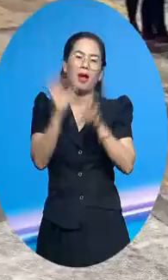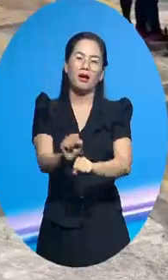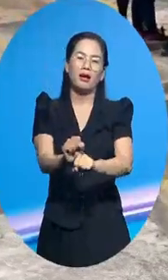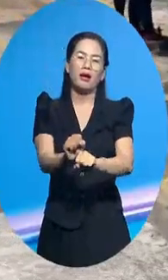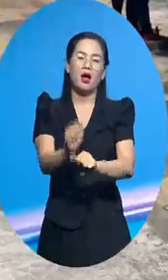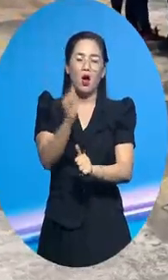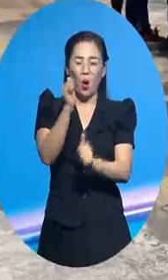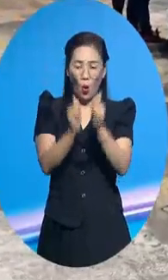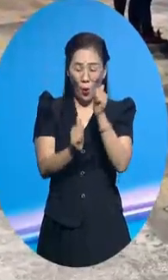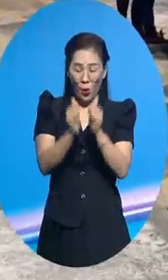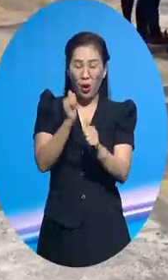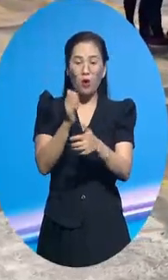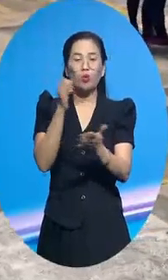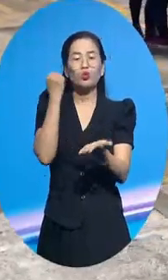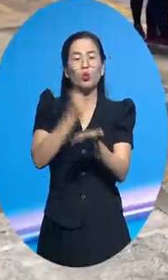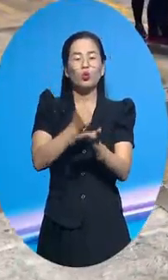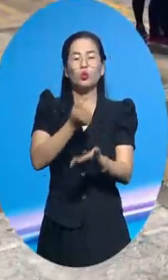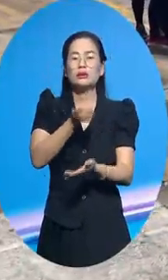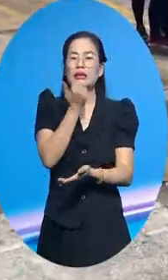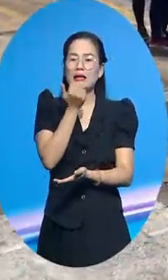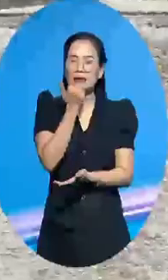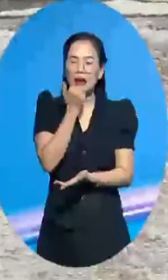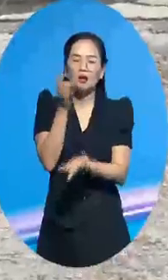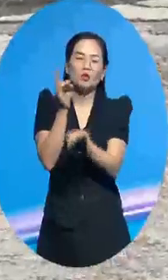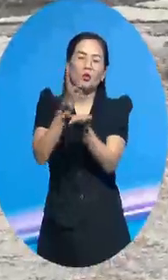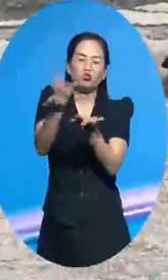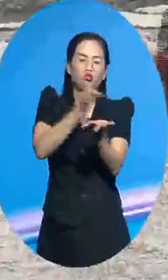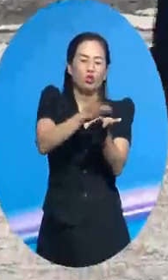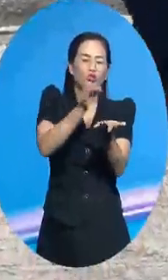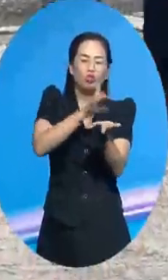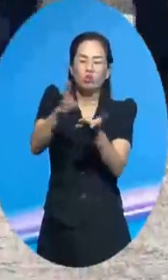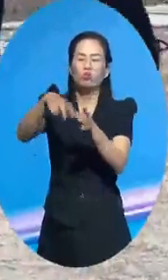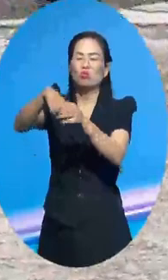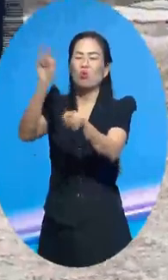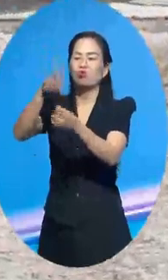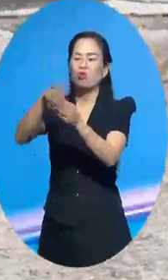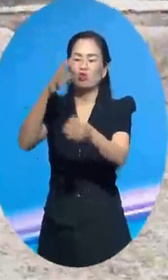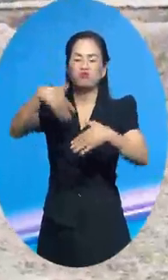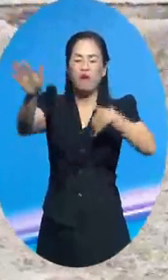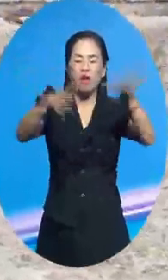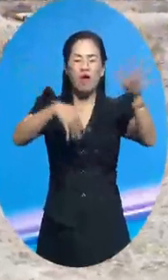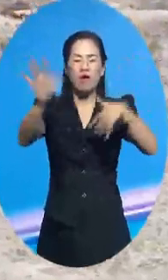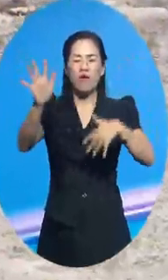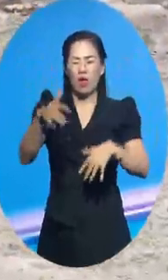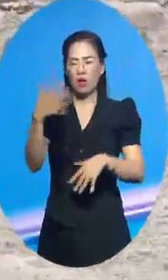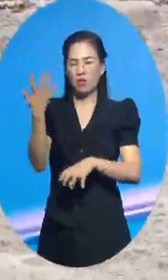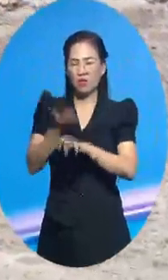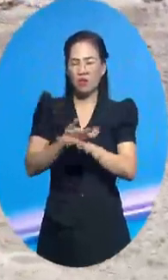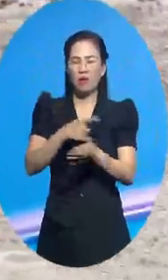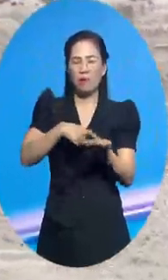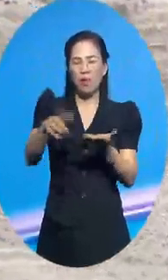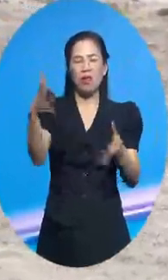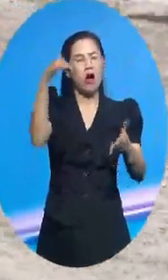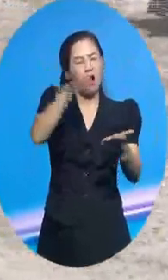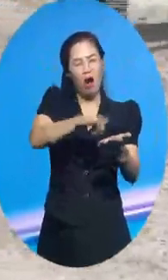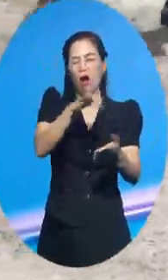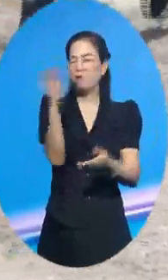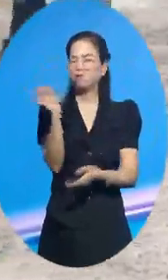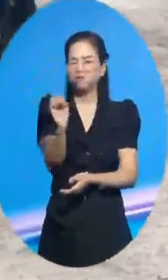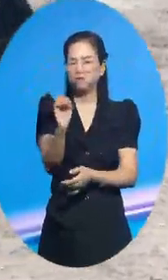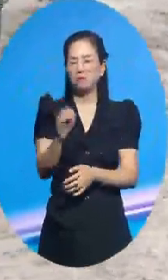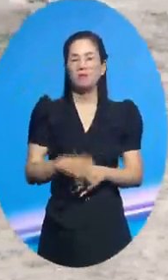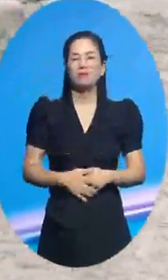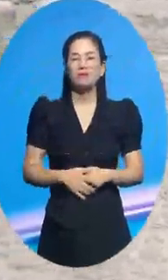các con đường hợp pháp khác để đến Mỹ. Việc trục xuất dự kiến sẽ tiếp tục theo quy định mới này. Theo nhà chức trách Guatemala,